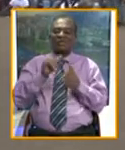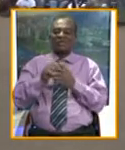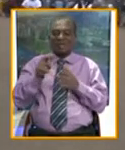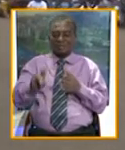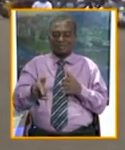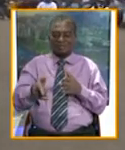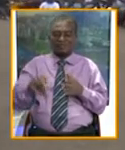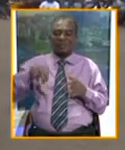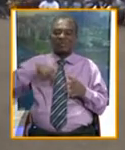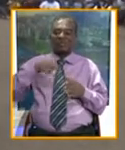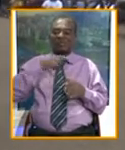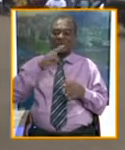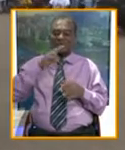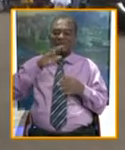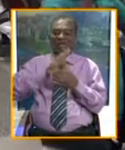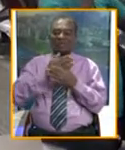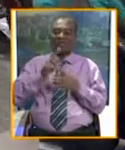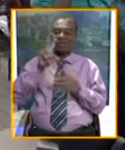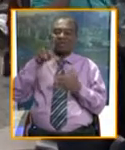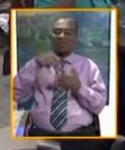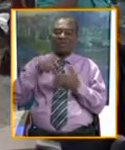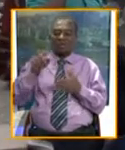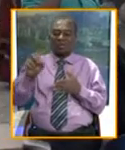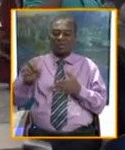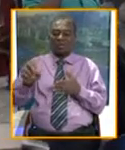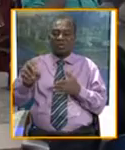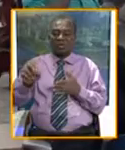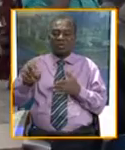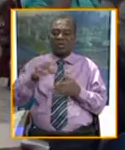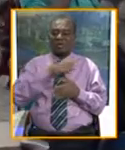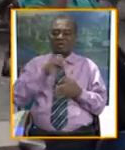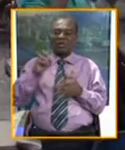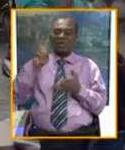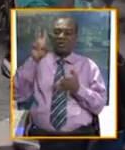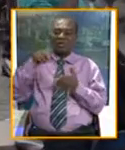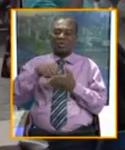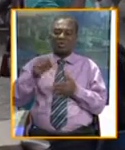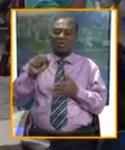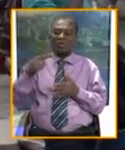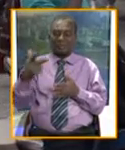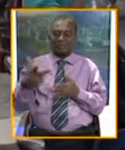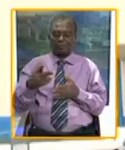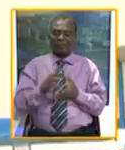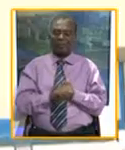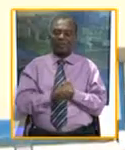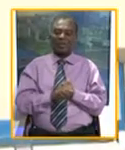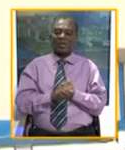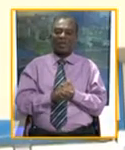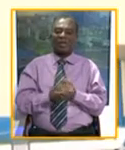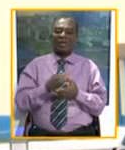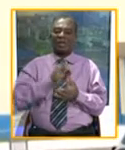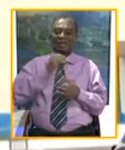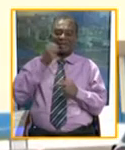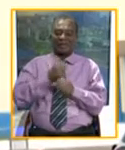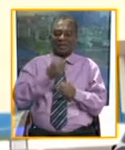Nous sommes entre 2012 et 2013. Il s'agissait pour lui de contribuer à l'instauration de l'autorité de l'État sur toute l'étendue du